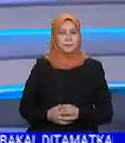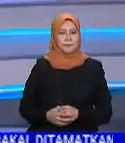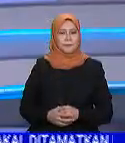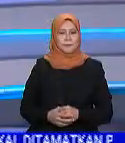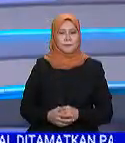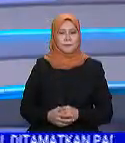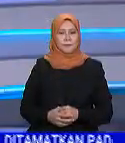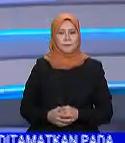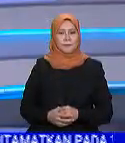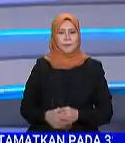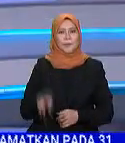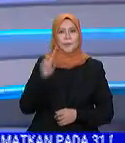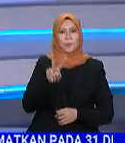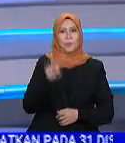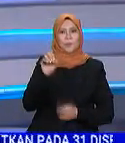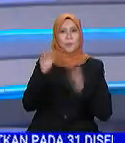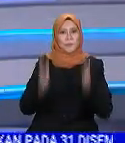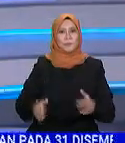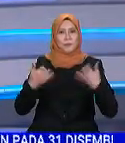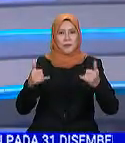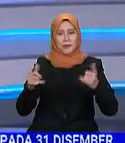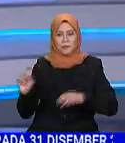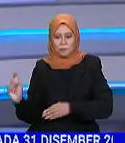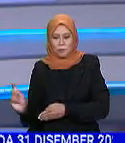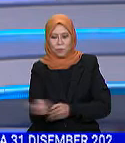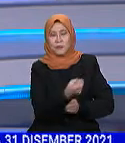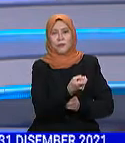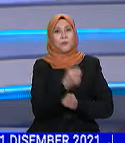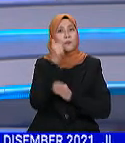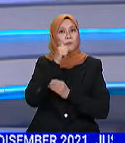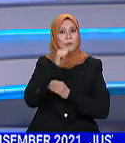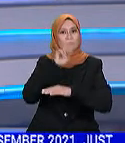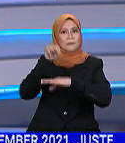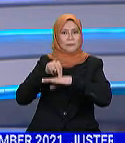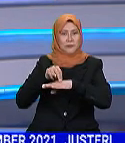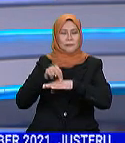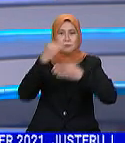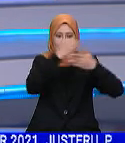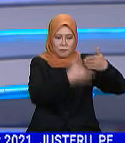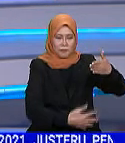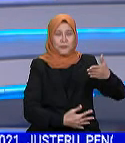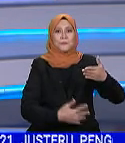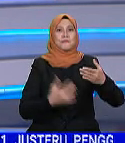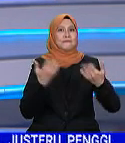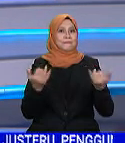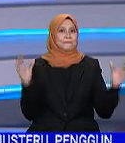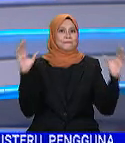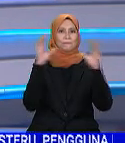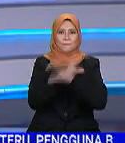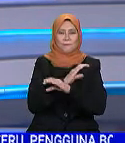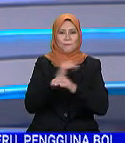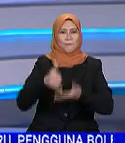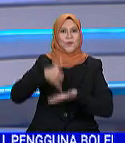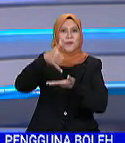Hai seramai 20 pemain Skuad hoki Project has wanita kebangsaan disenaraikan bagi menghalau siapa Randy kejohanan